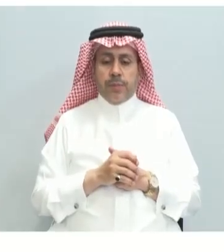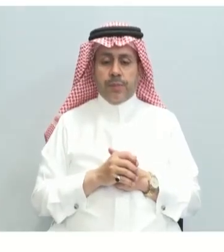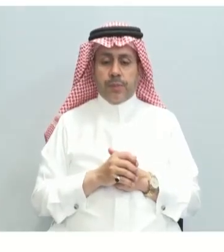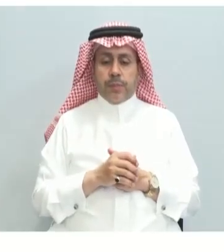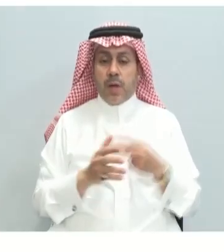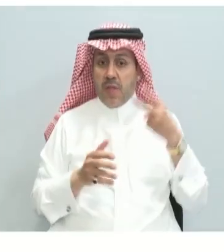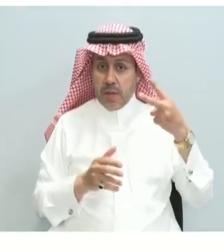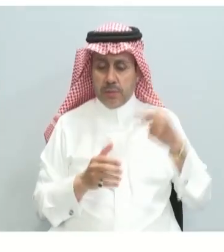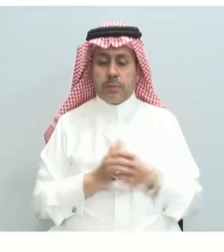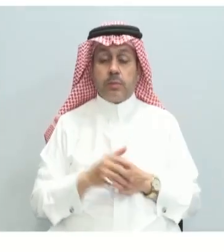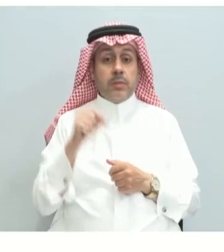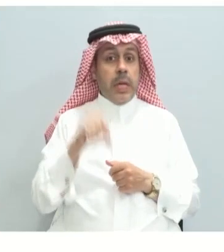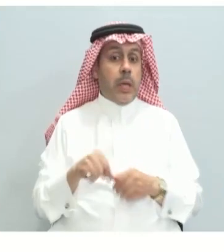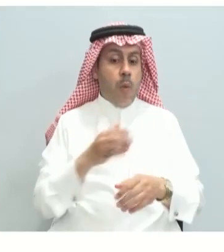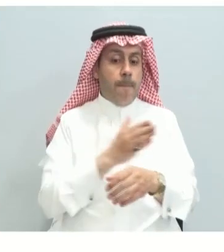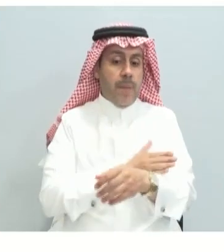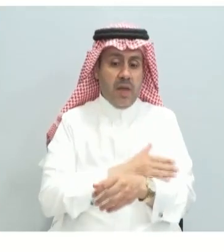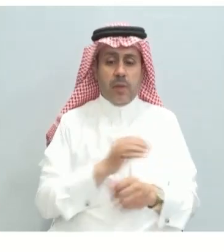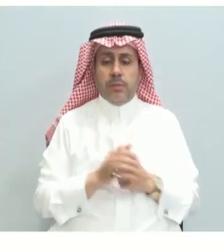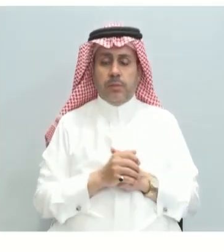أن يكون مريض